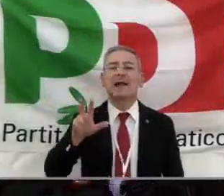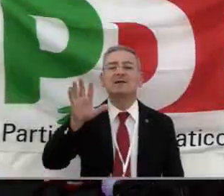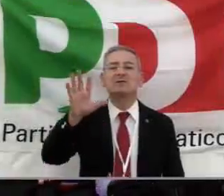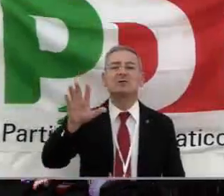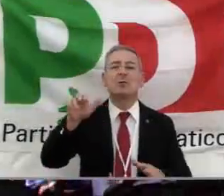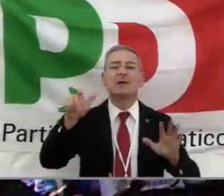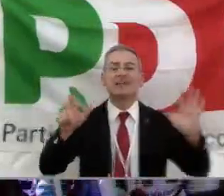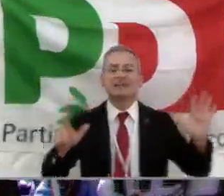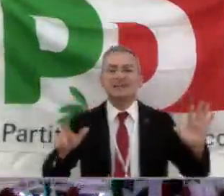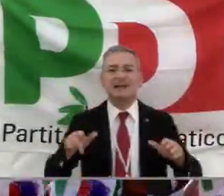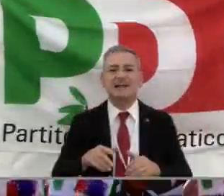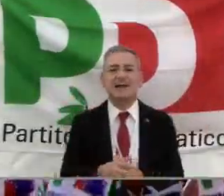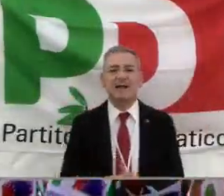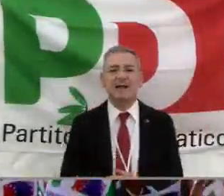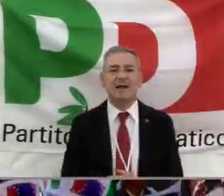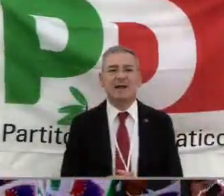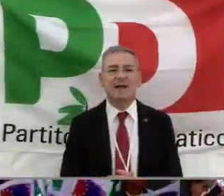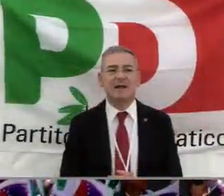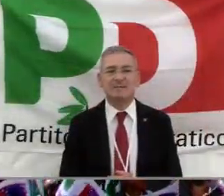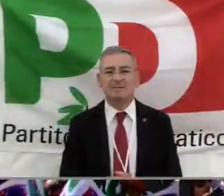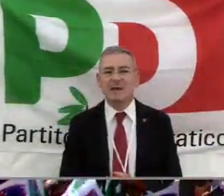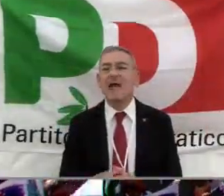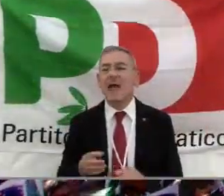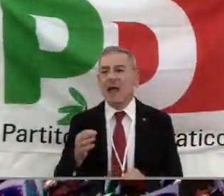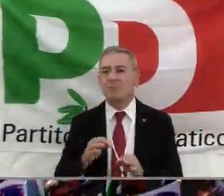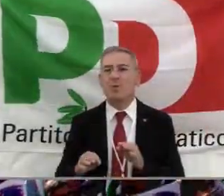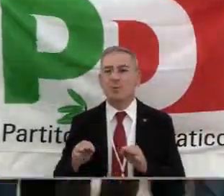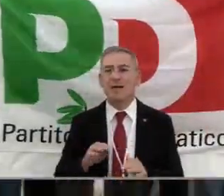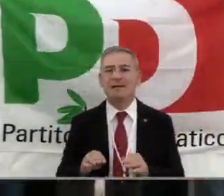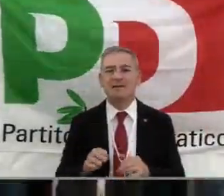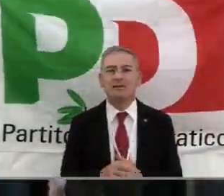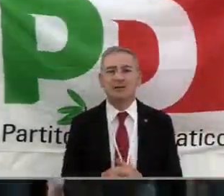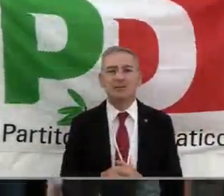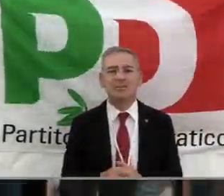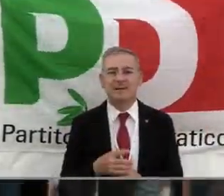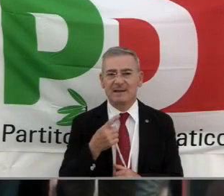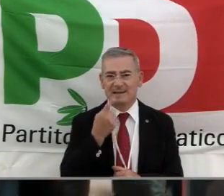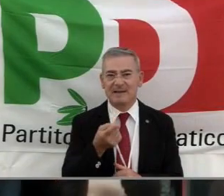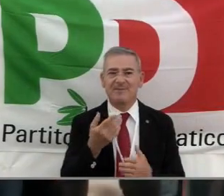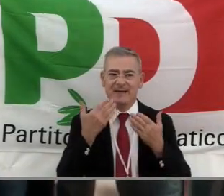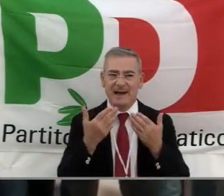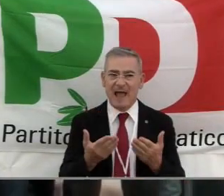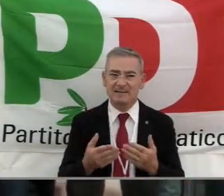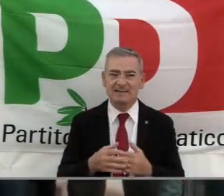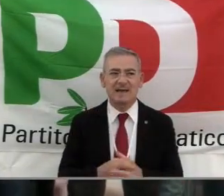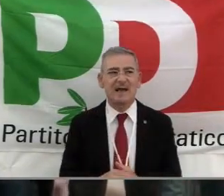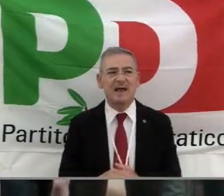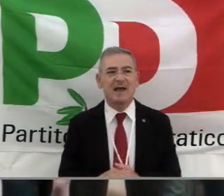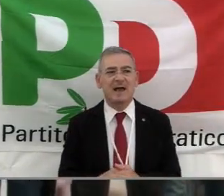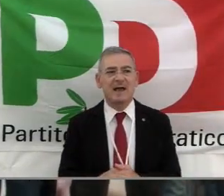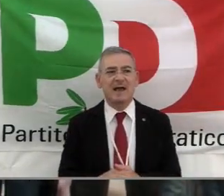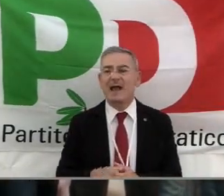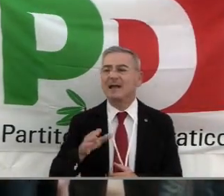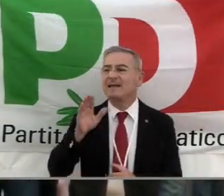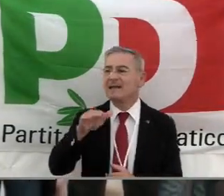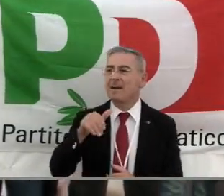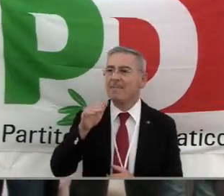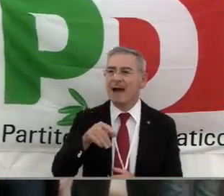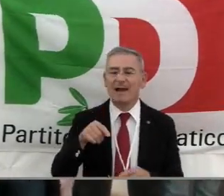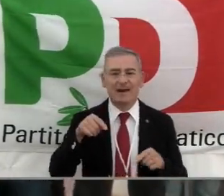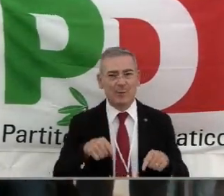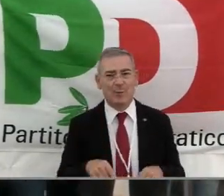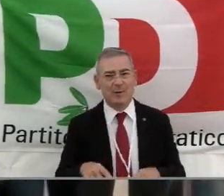e 57 minuti. È il momento? È il momento? È il momento di dirvi grazie e di chiamare